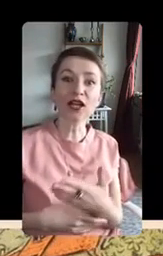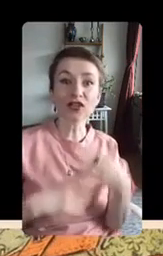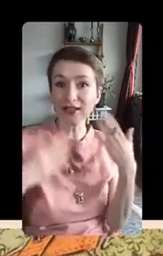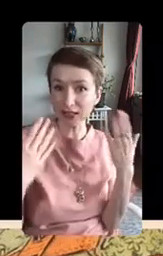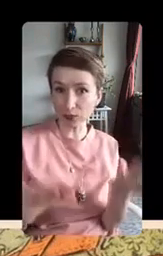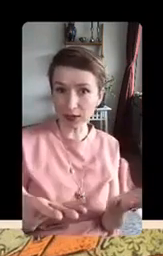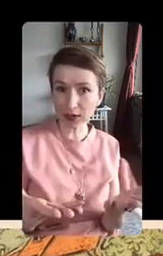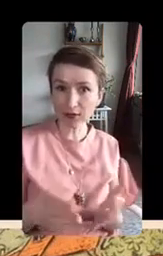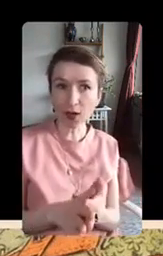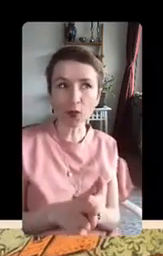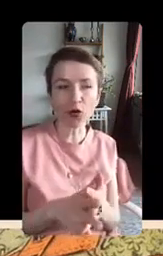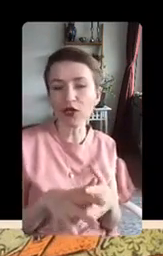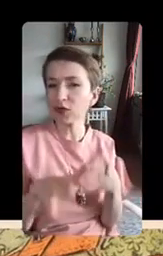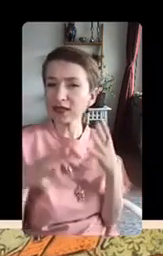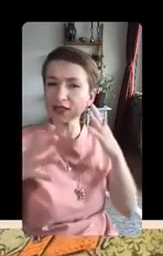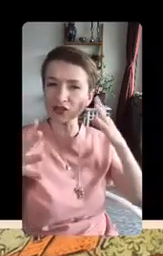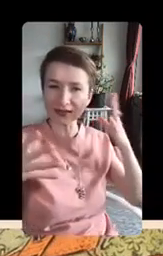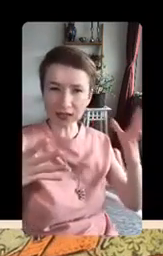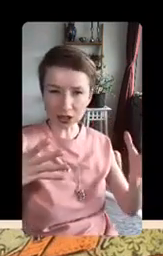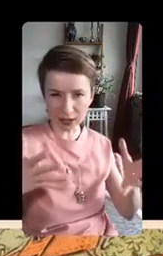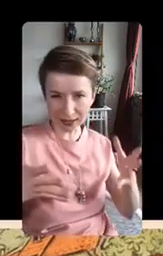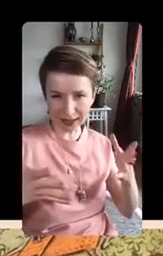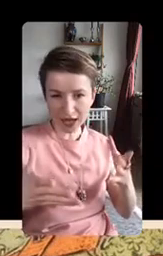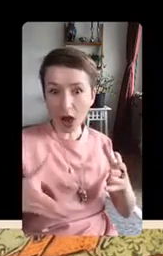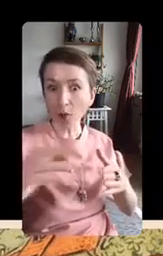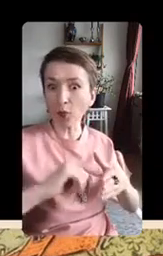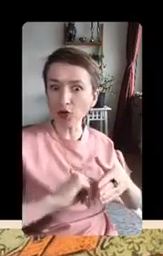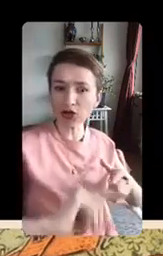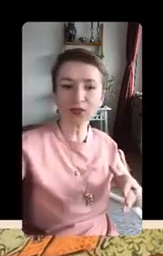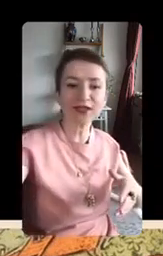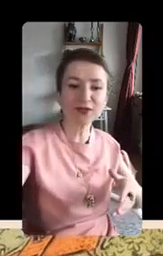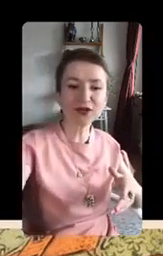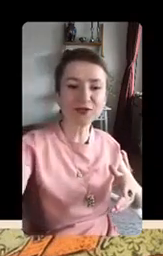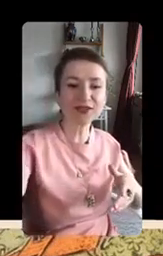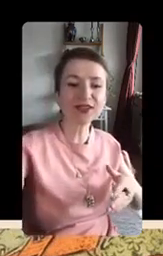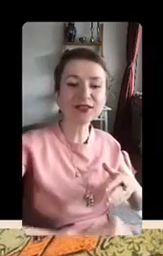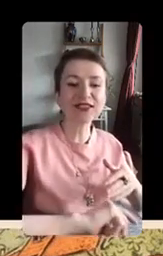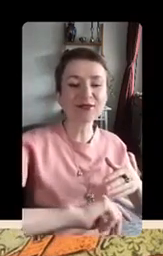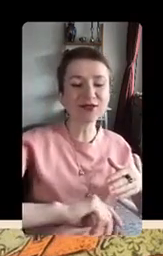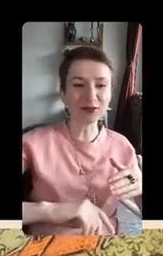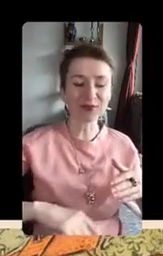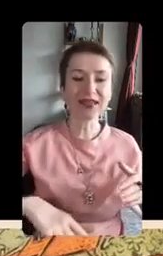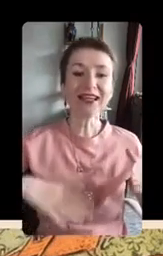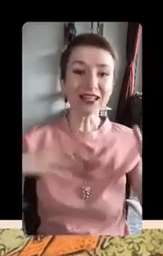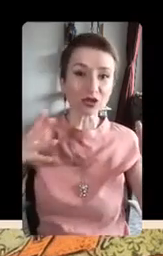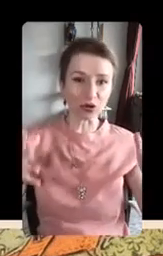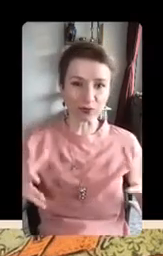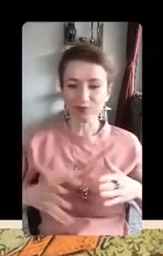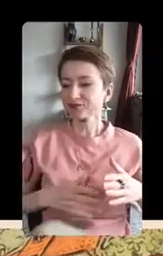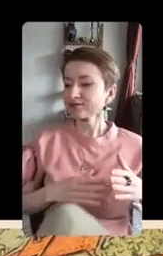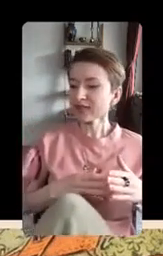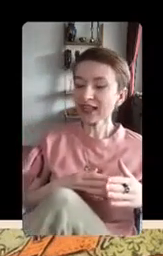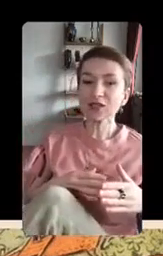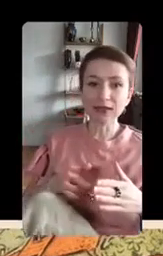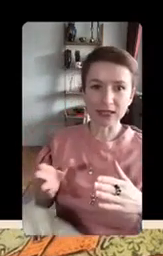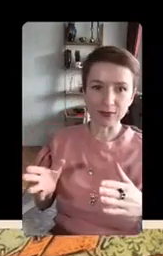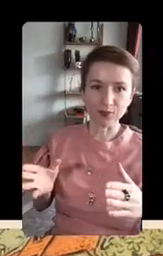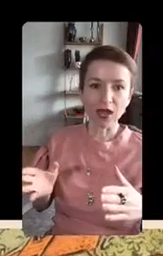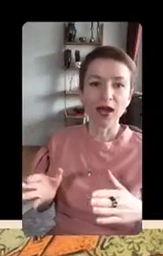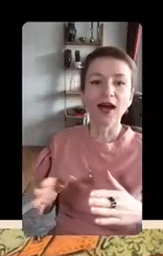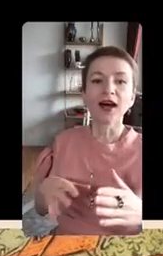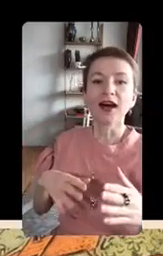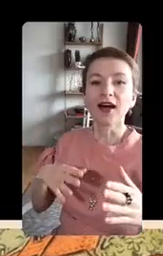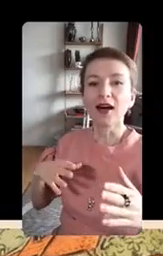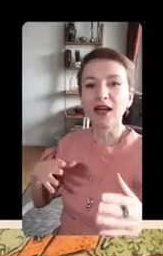про шведский быт, про особенности шведской жизни, может быть, немножко про шведскую семью. Но,